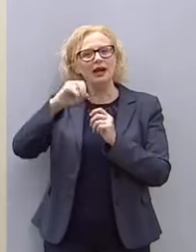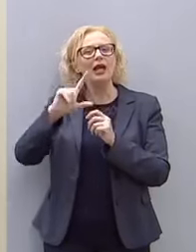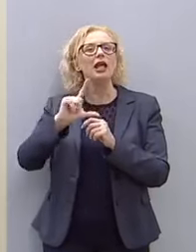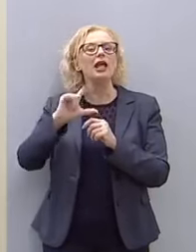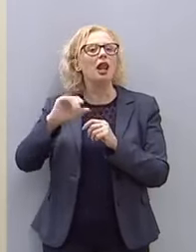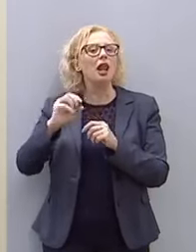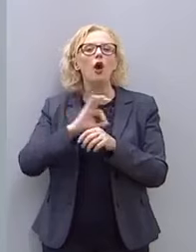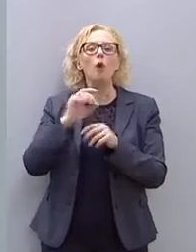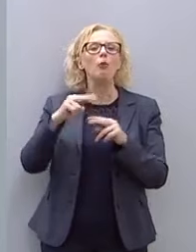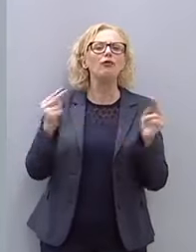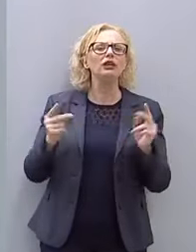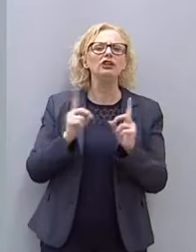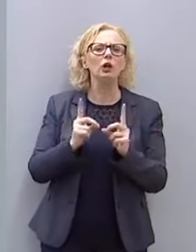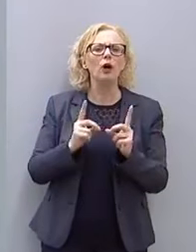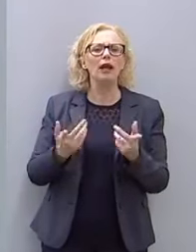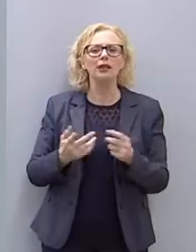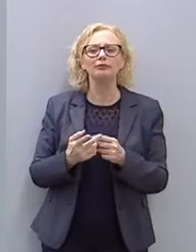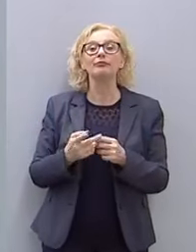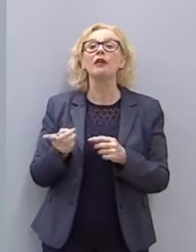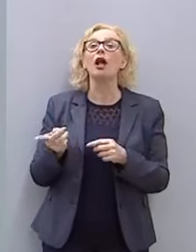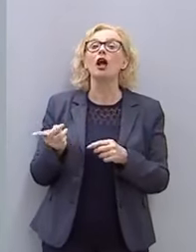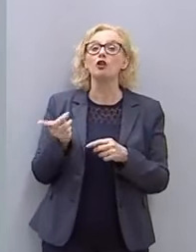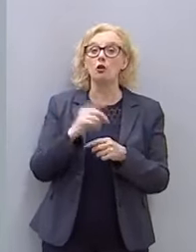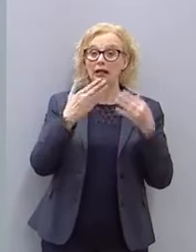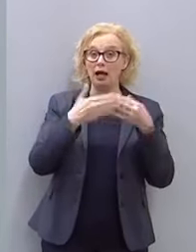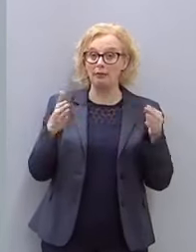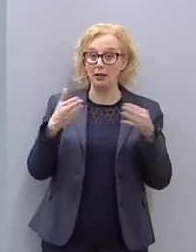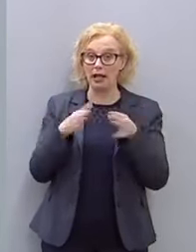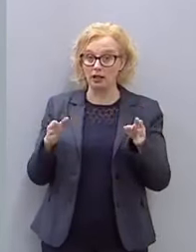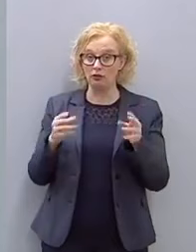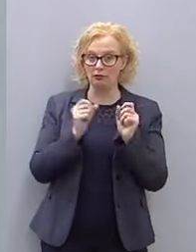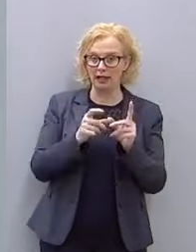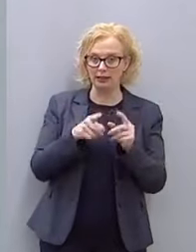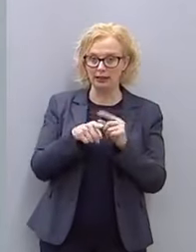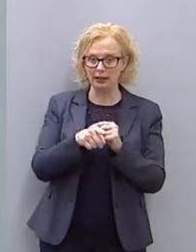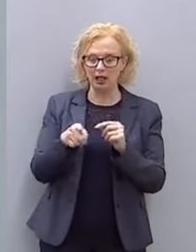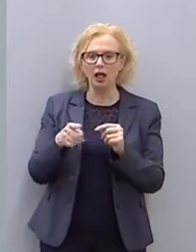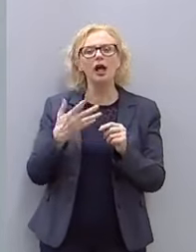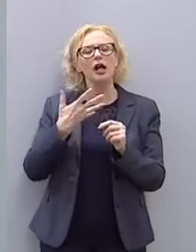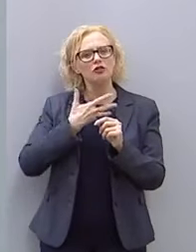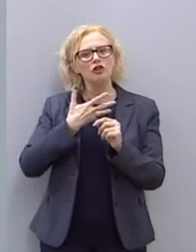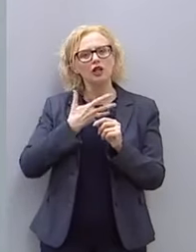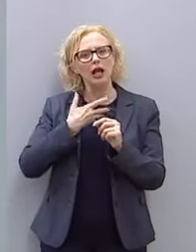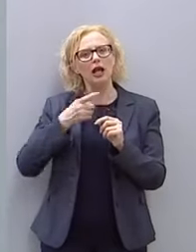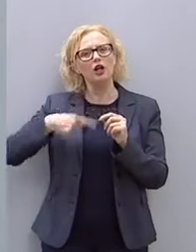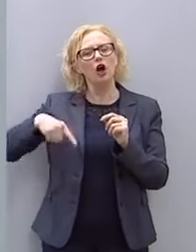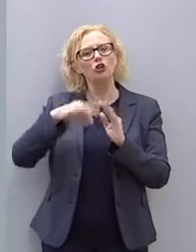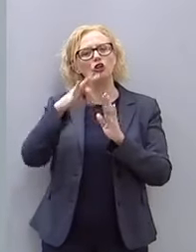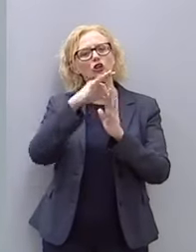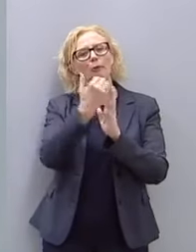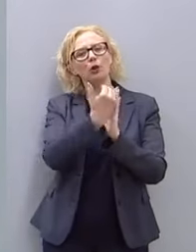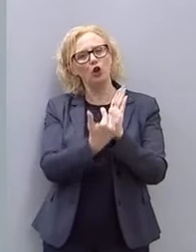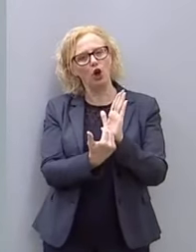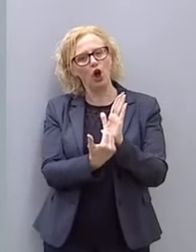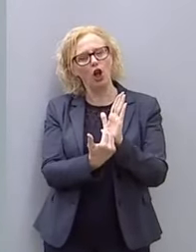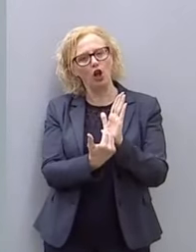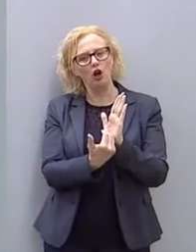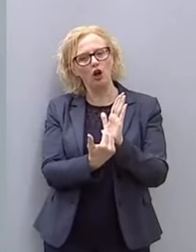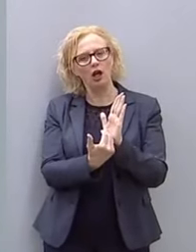provincia quelli che aprono domani negozi al dettaglio abbiamo le nostre il nostro protocollo